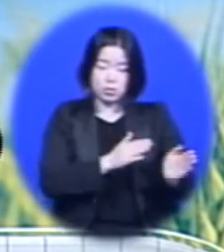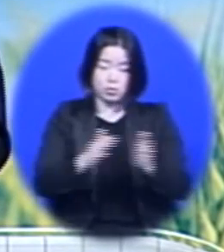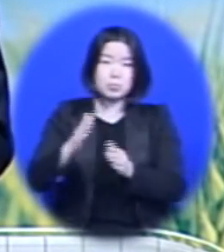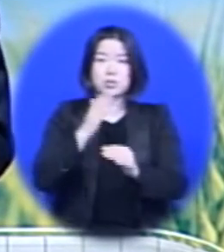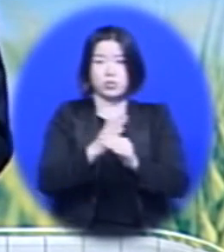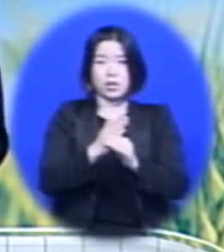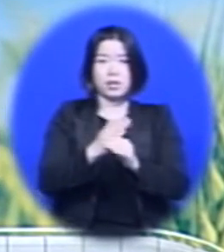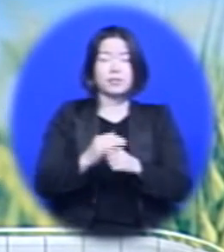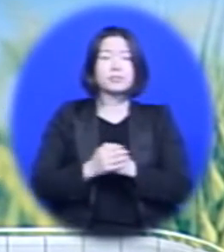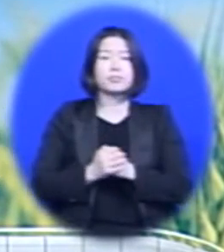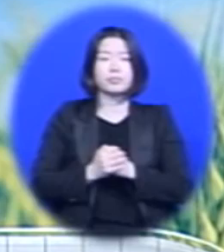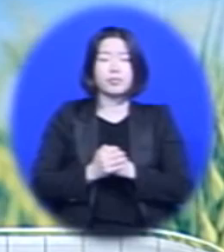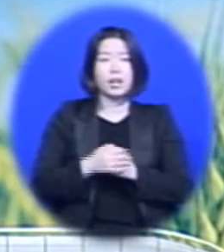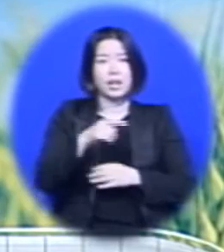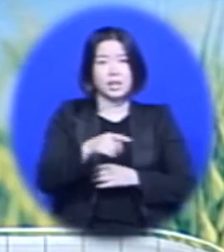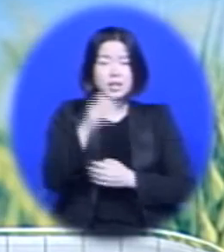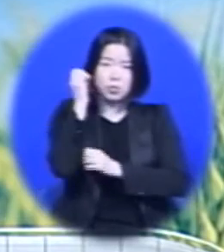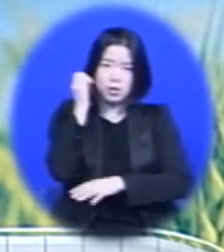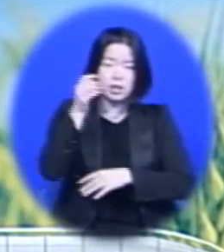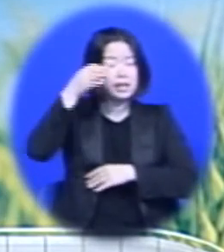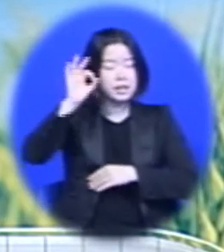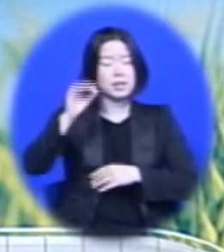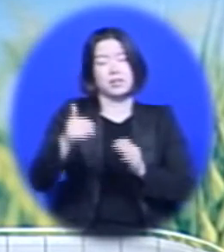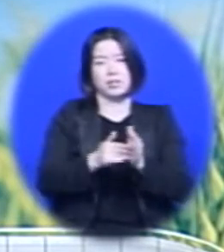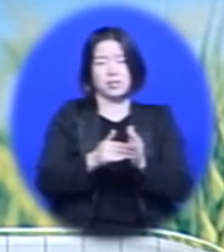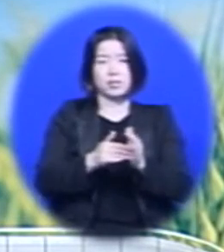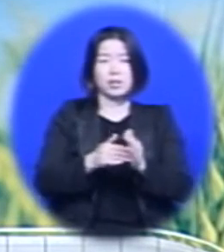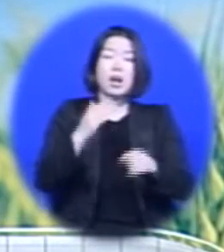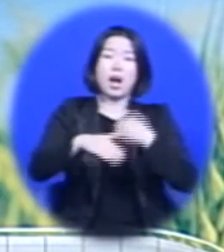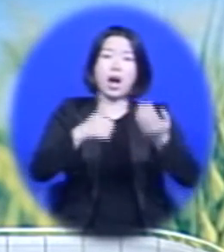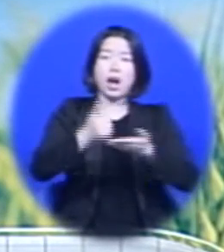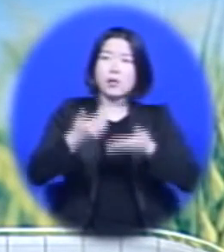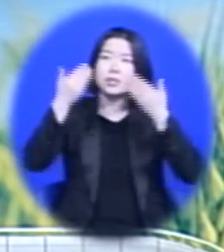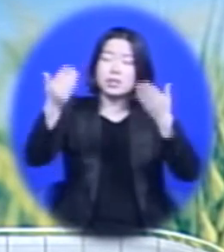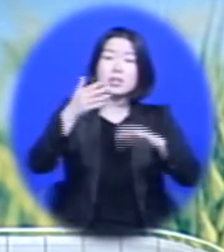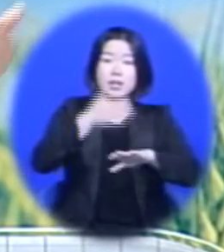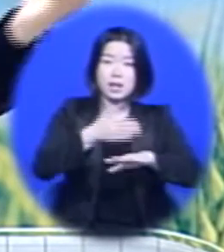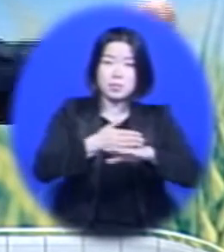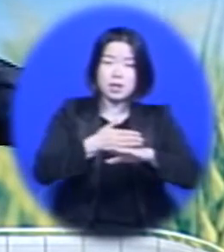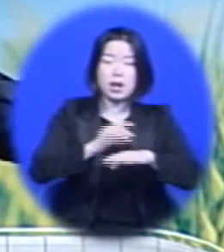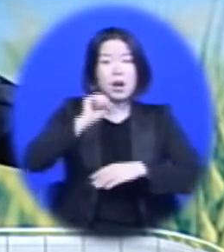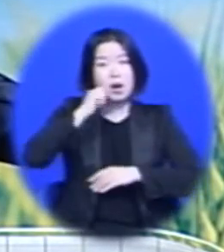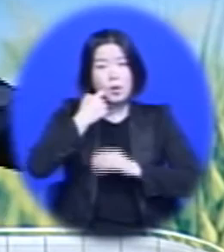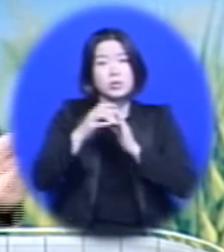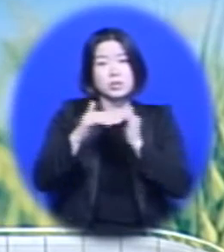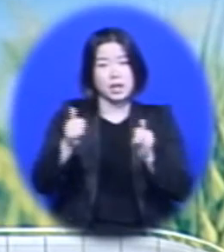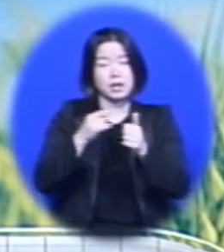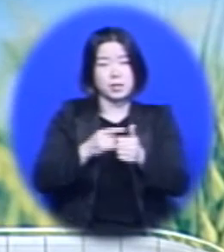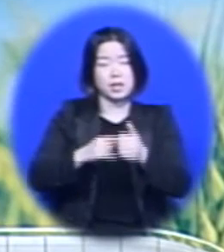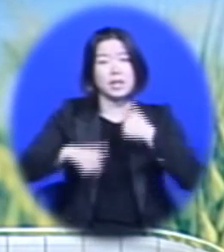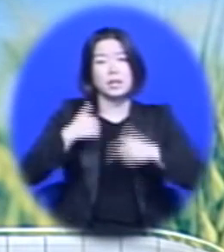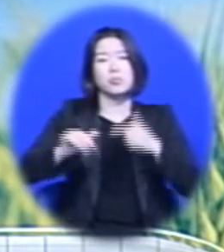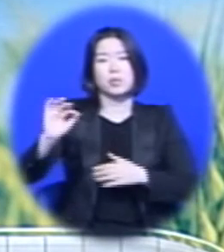하다가 이 원리를 깨달았습니다. 하나님께 드리는 감사는 어려운 사람들에게 기쁨이 되어야